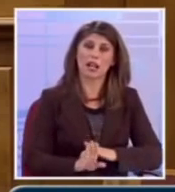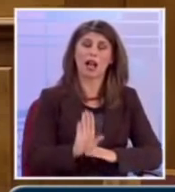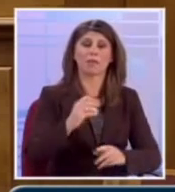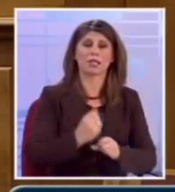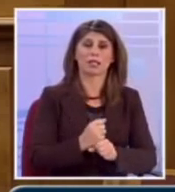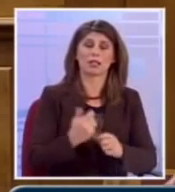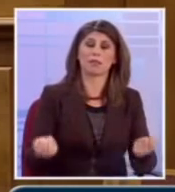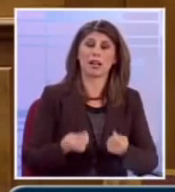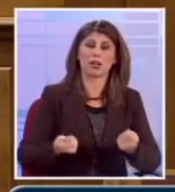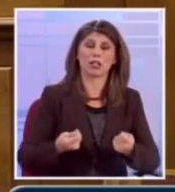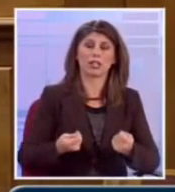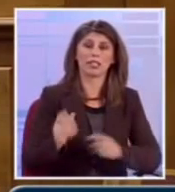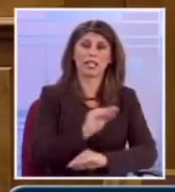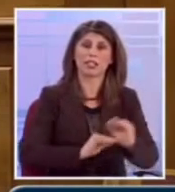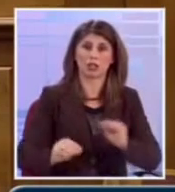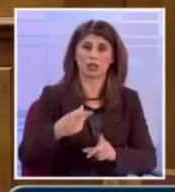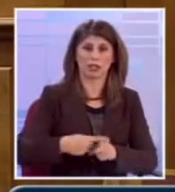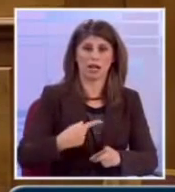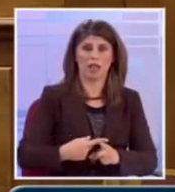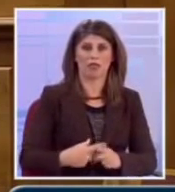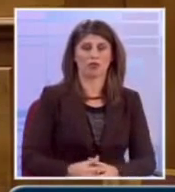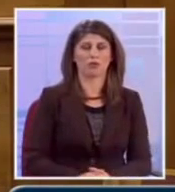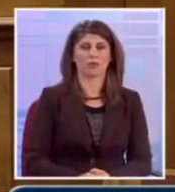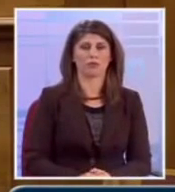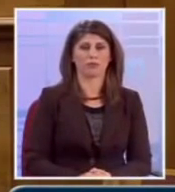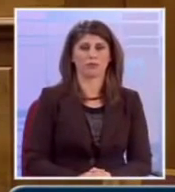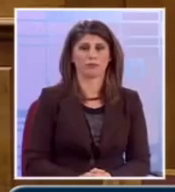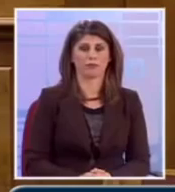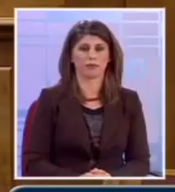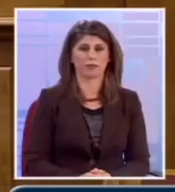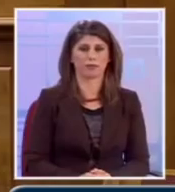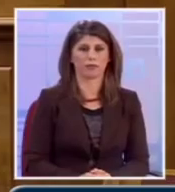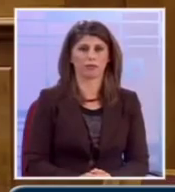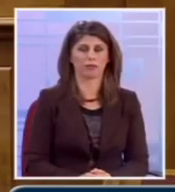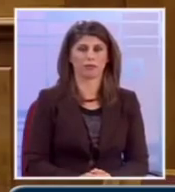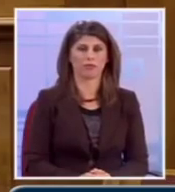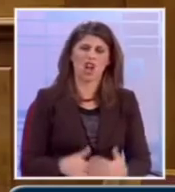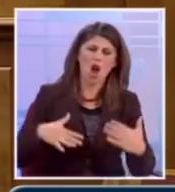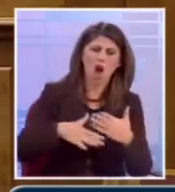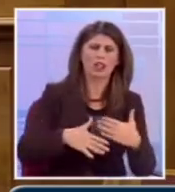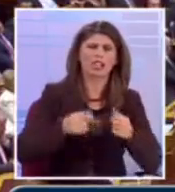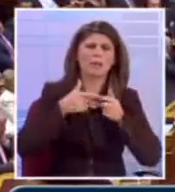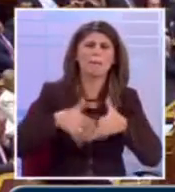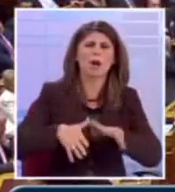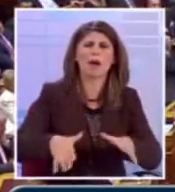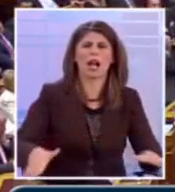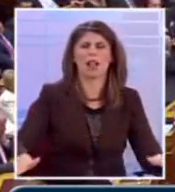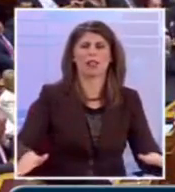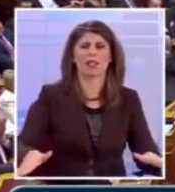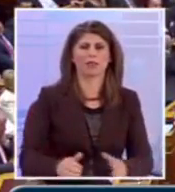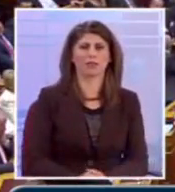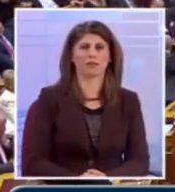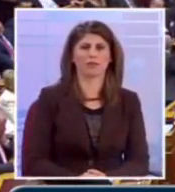παραγωγικής ανασυγκρότησης της χώρας. Κόντρα στην προπαγάνδα και στα